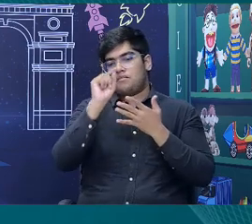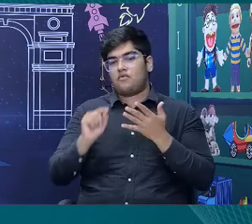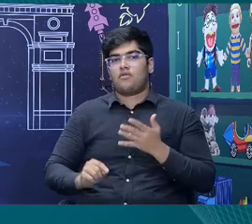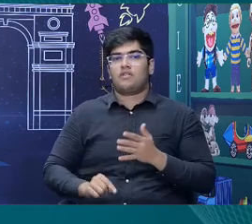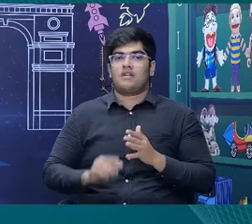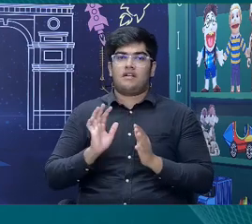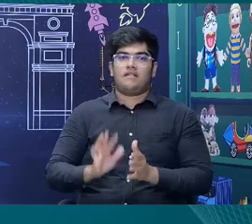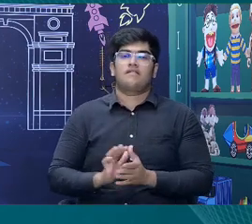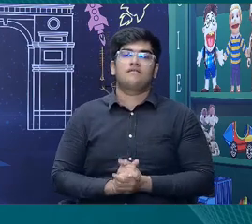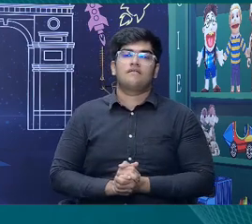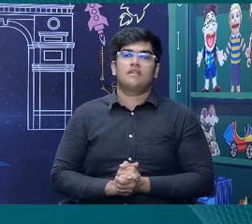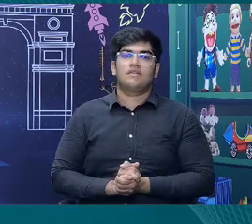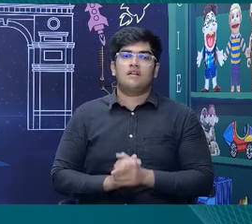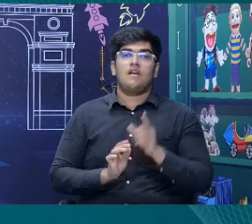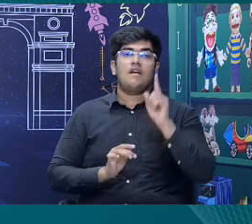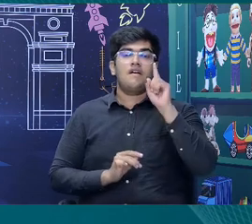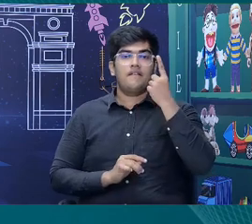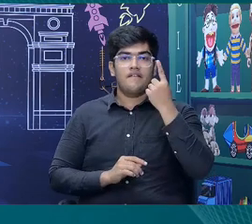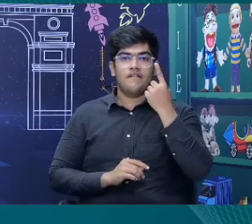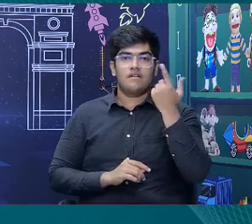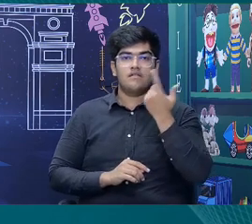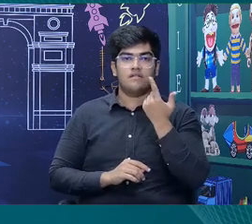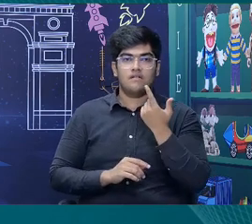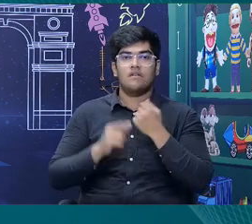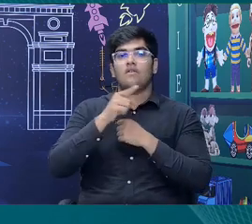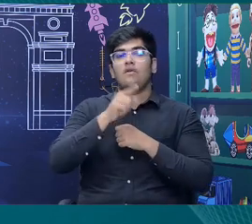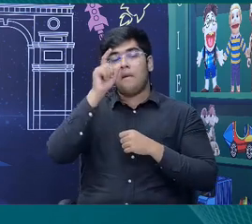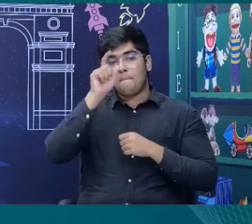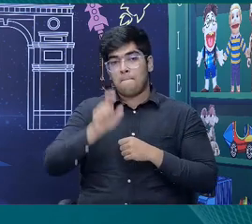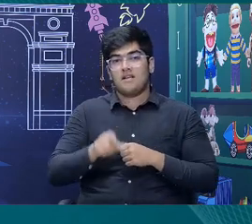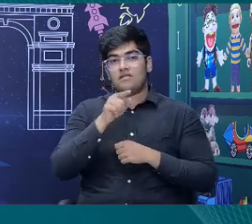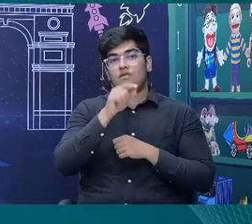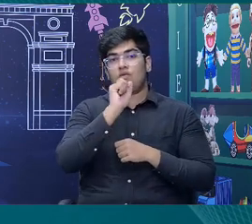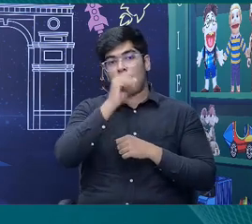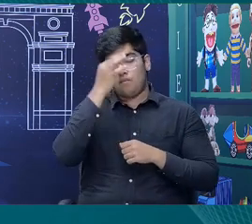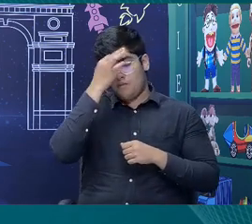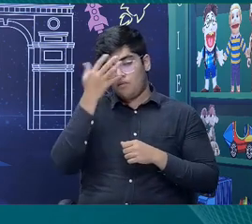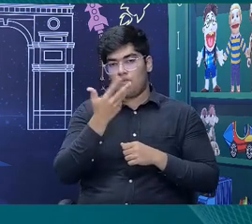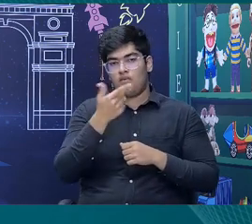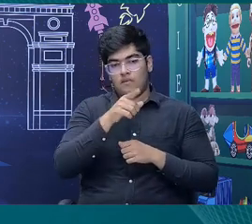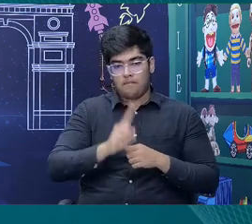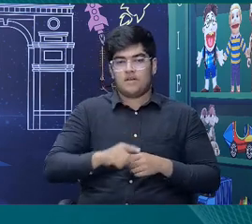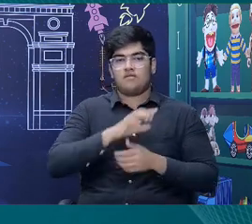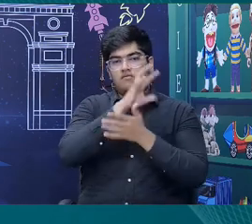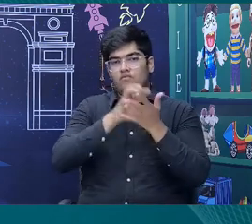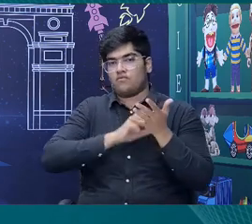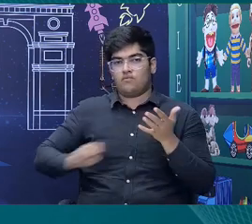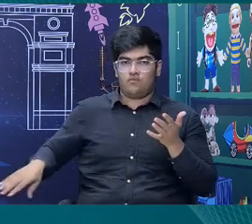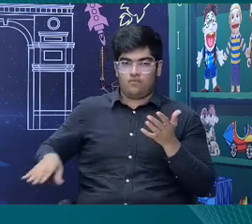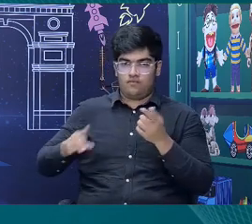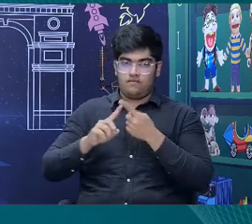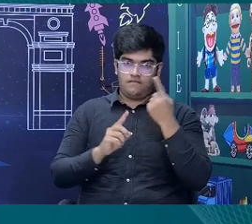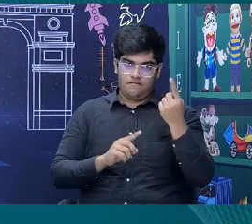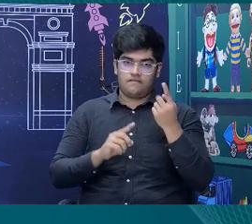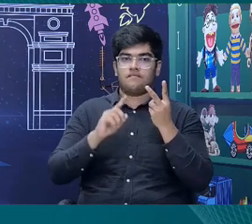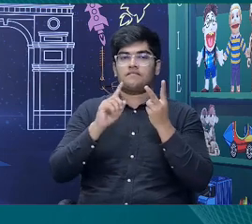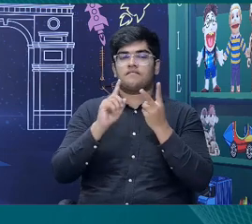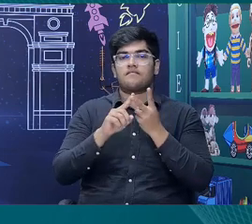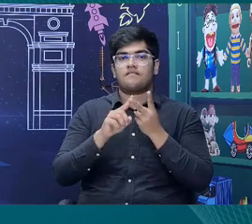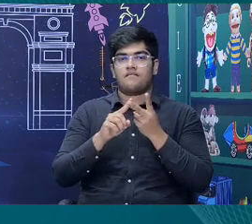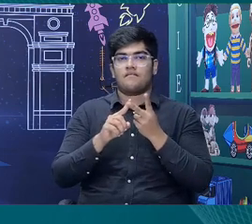है रिइंफोर्समेंट ऑफ़ द क्लाइंट्स कि अच्छा मुझे जो भी प्रॉब्लम है आई हैव टू गेट रिड ऑफ़ दैट सेकंड है लेसिंग ऑफ़